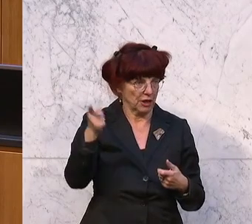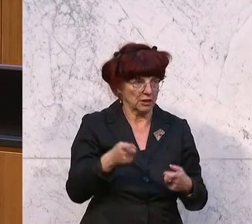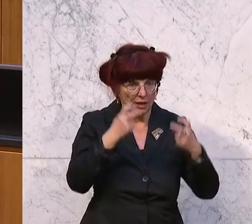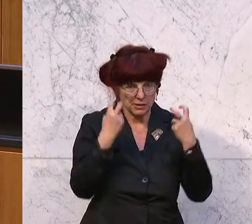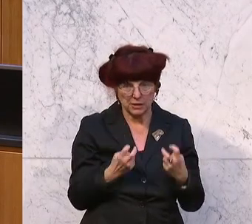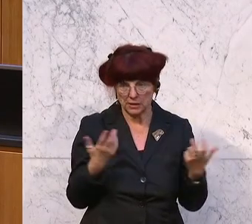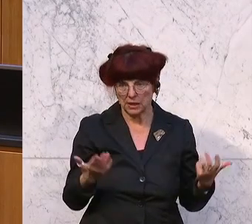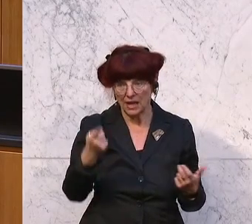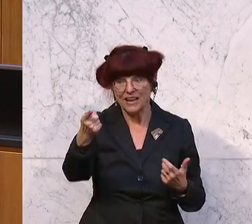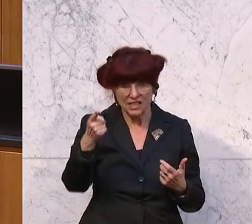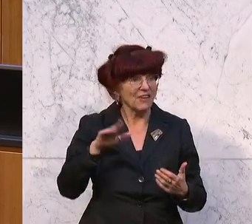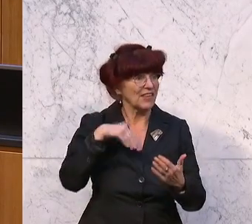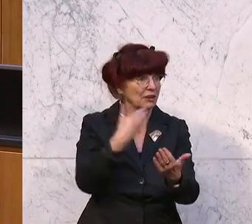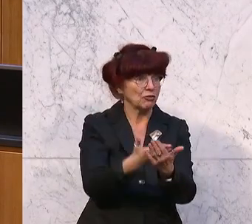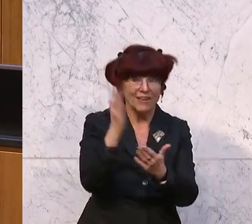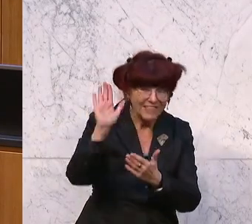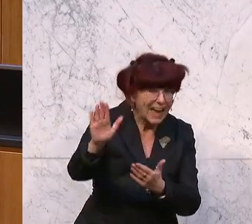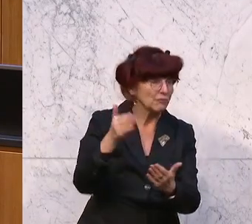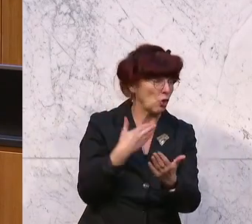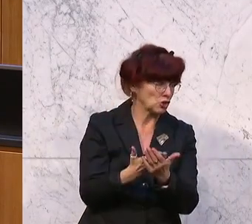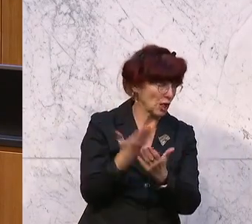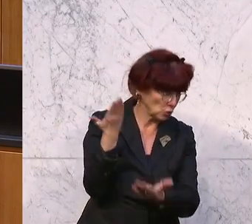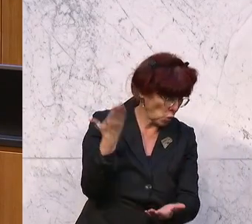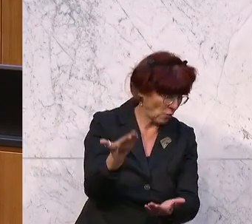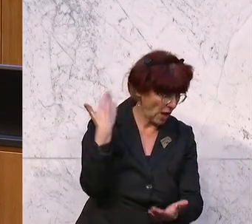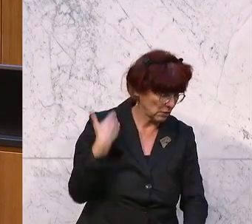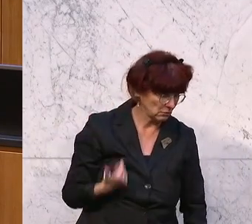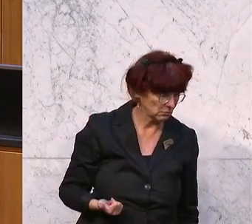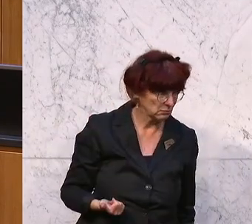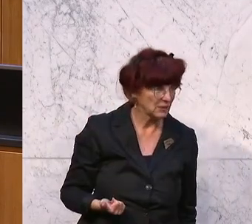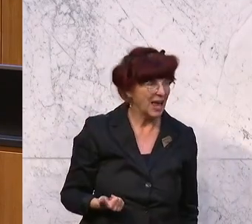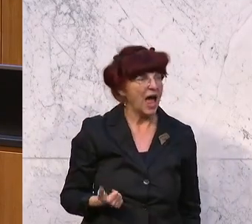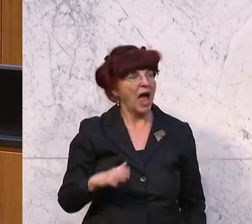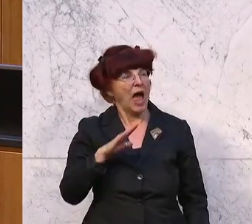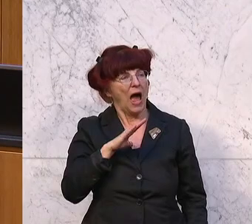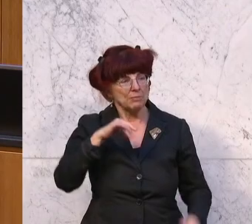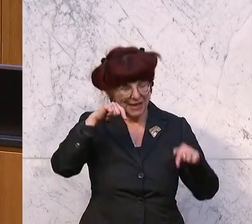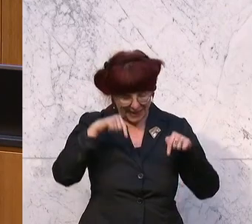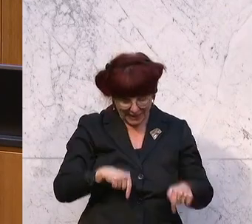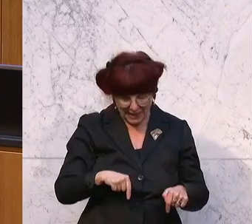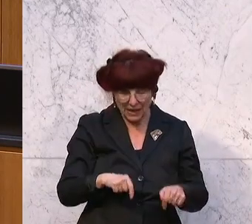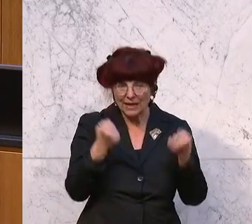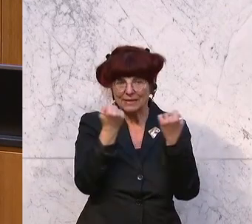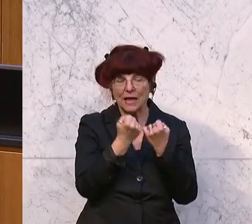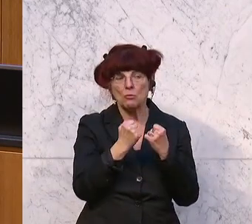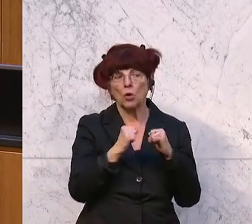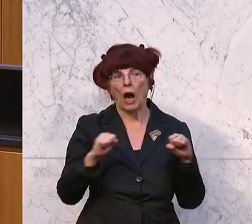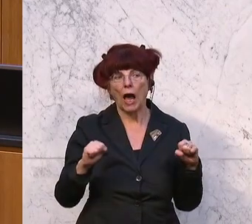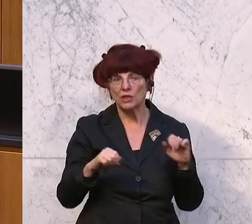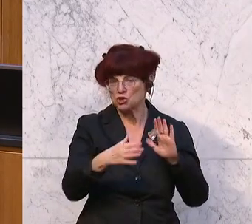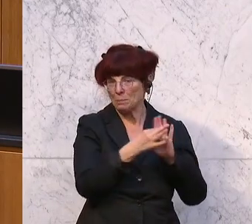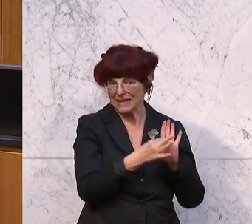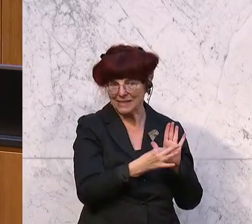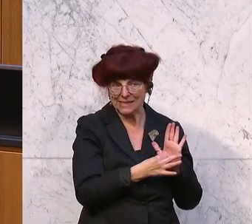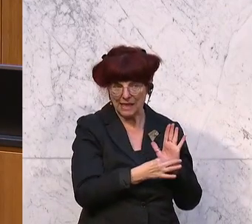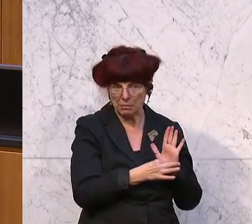Ich weiß nicht, ob Sie Ihre Wählerinnen darüber tatsächlich schon einmal informiert haben. Aber das, wie hier demokratische Prinzipien mit Füßen getreten